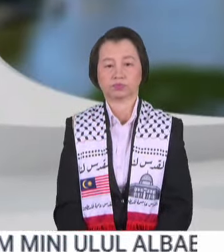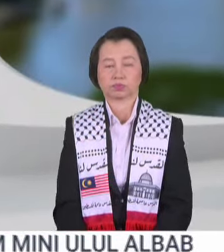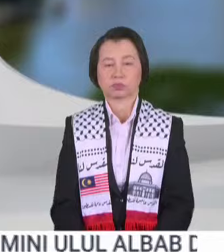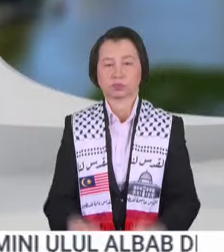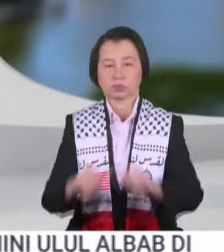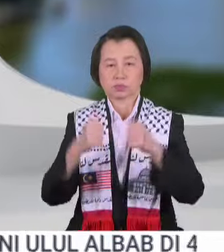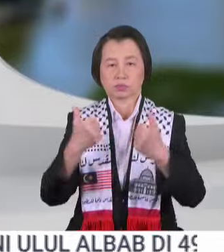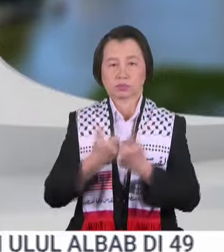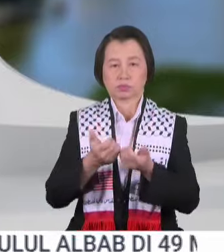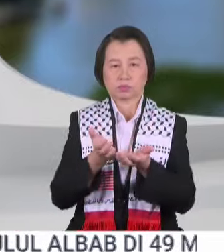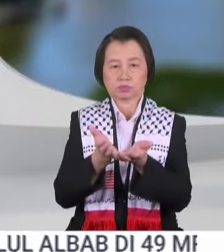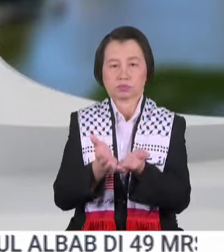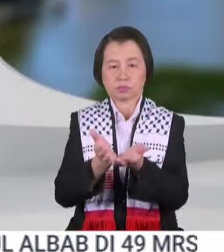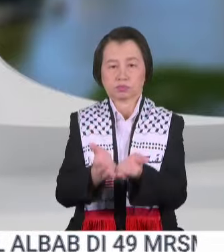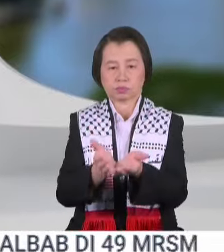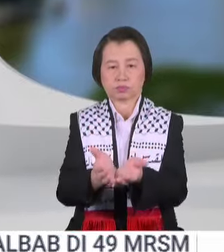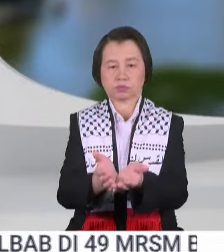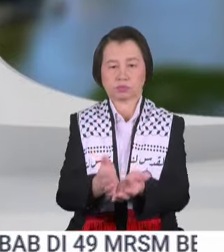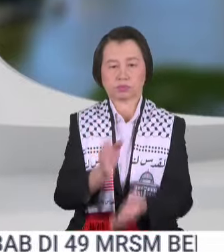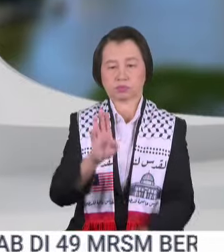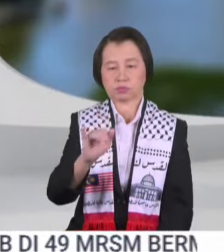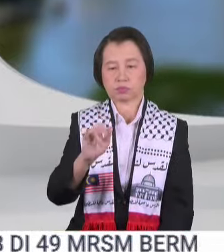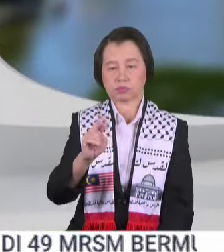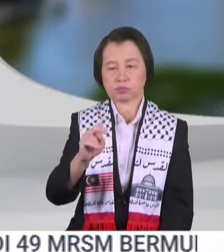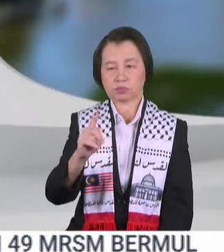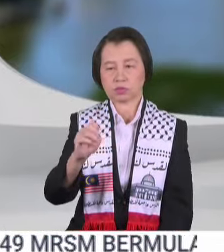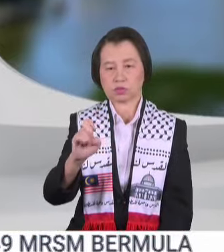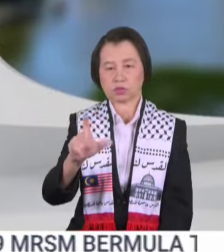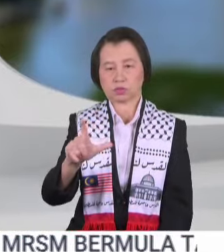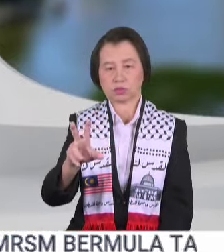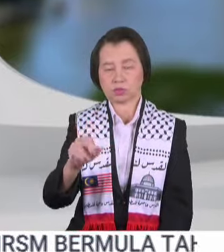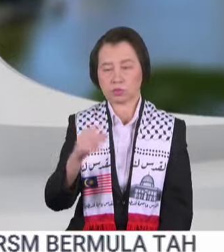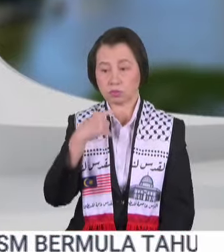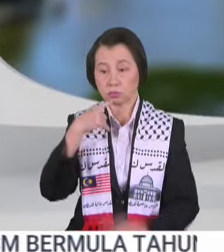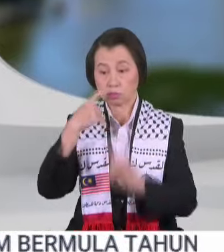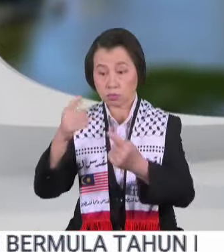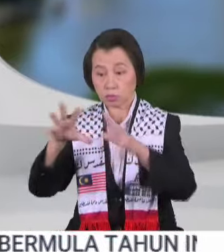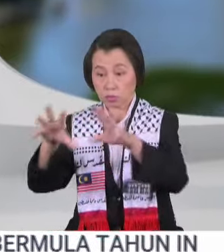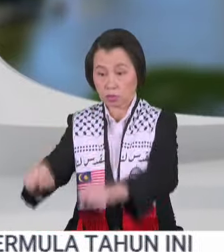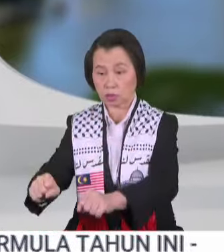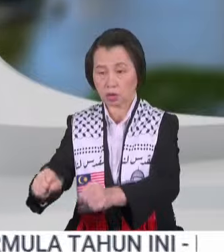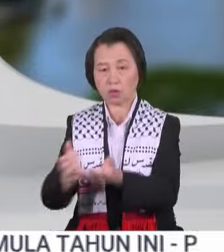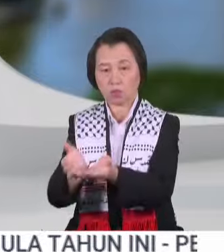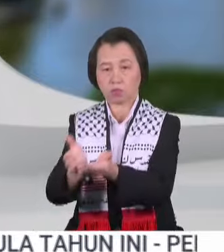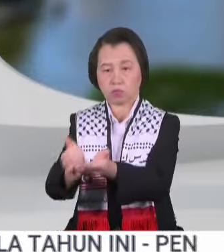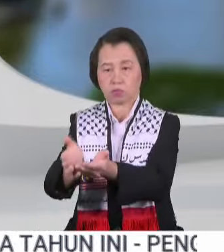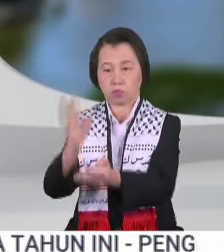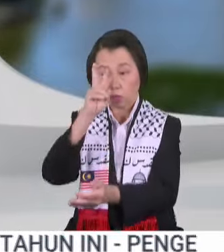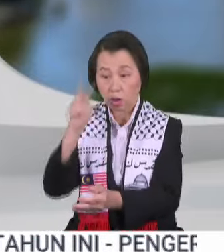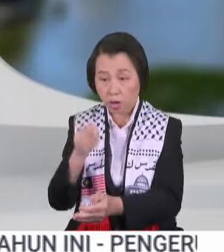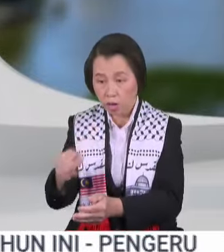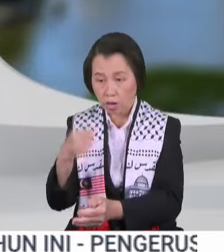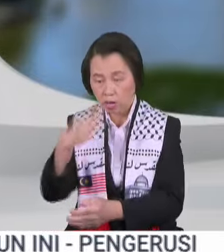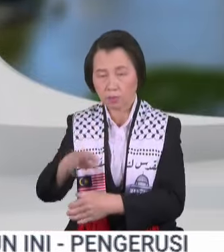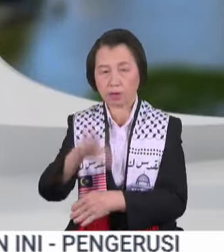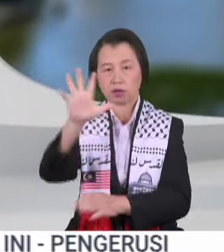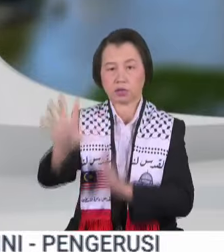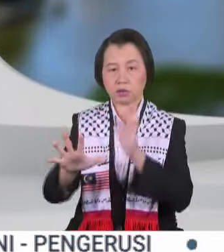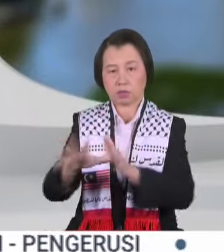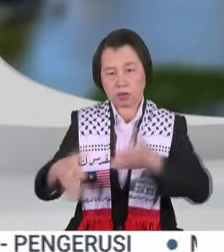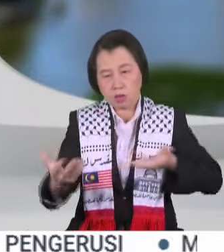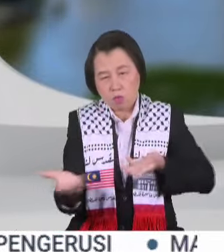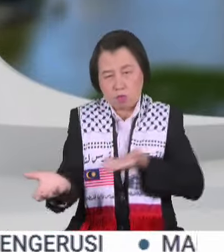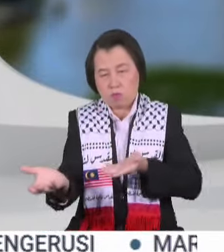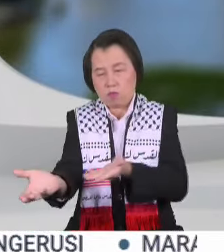Agensi Penguatkuasaan Maritim Malaysia Zon Maritim Bintulu berjaya menahan sebuah bot nelayan Vietnam Ahad lalu selepas 5 jam mengejar